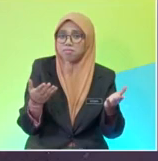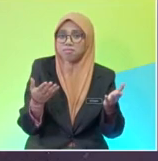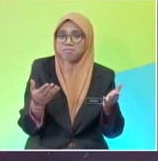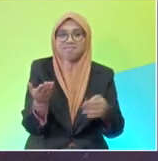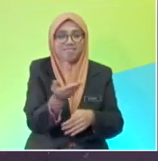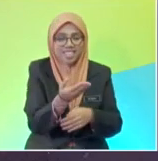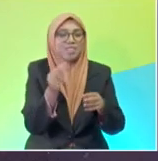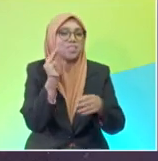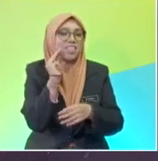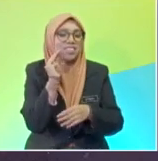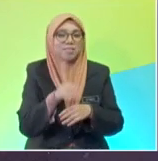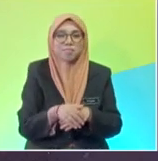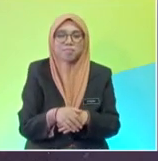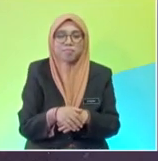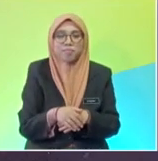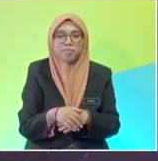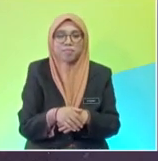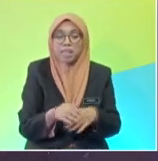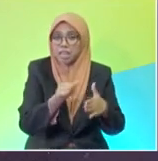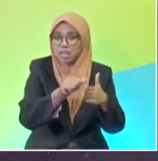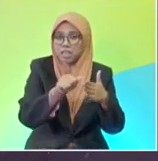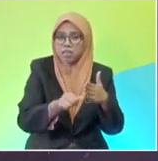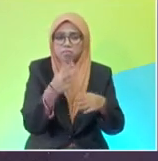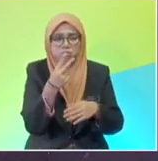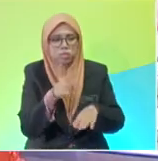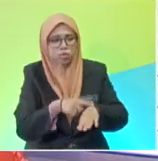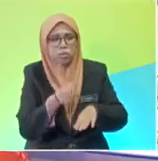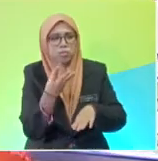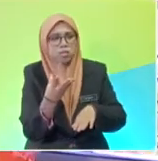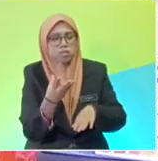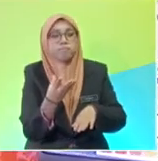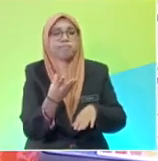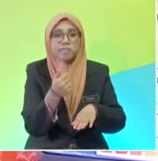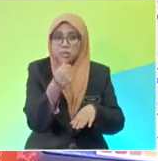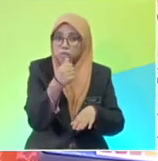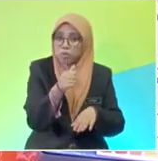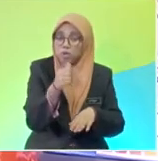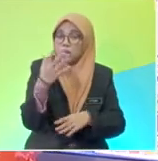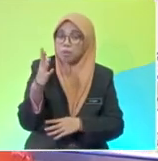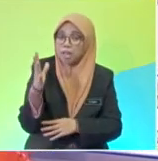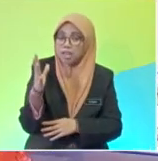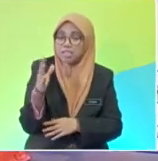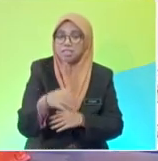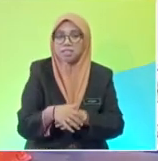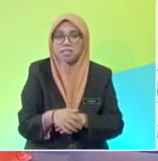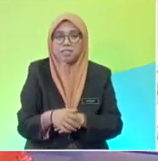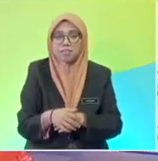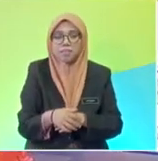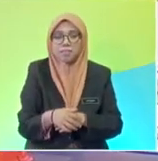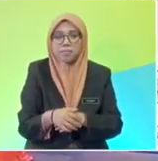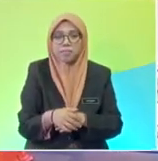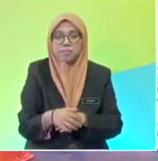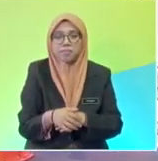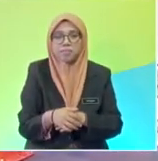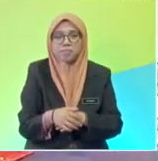boleh. Yang terakhir, pukul berapa ni? Pukul 10.15. 10.15. Cikgu, kalau jarum jam